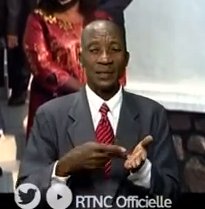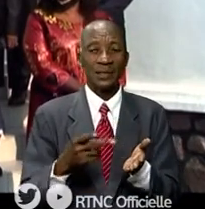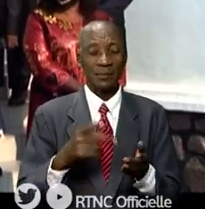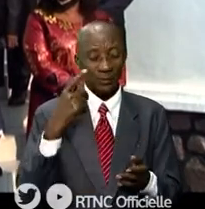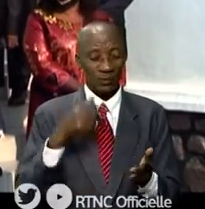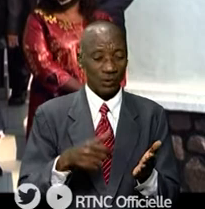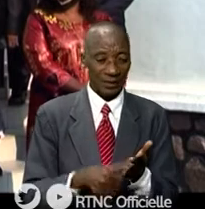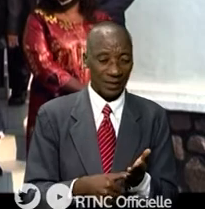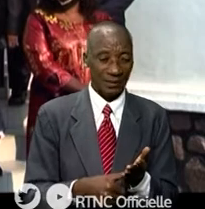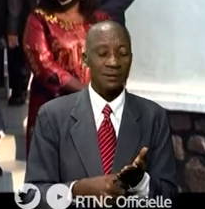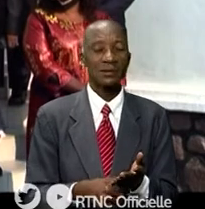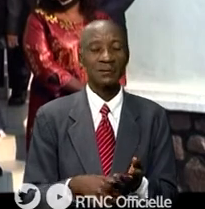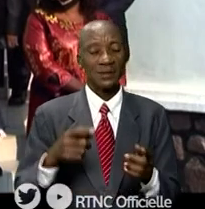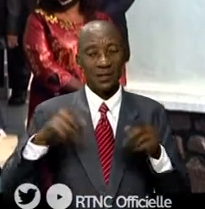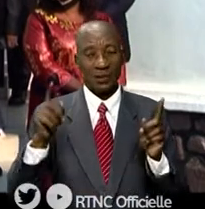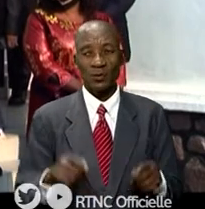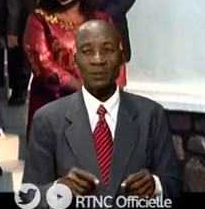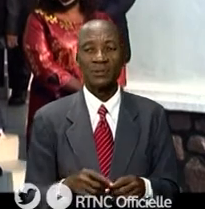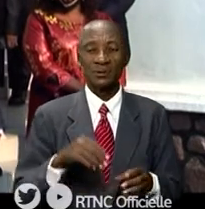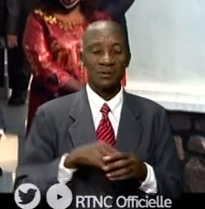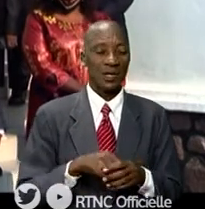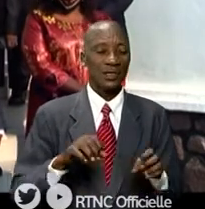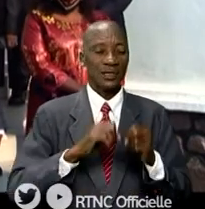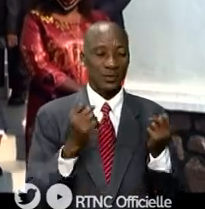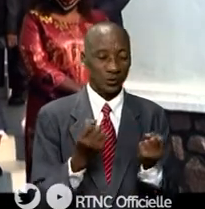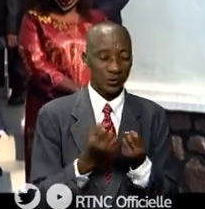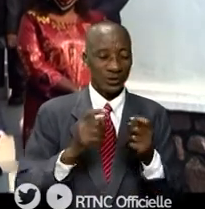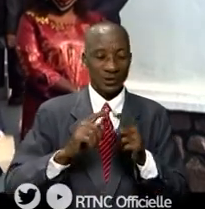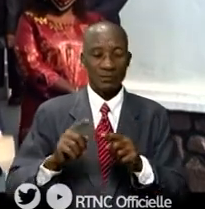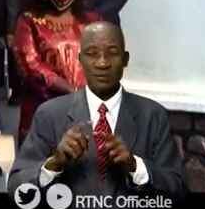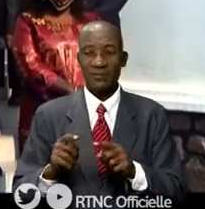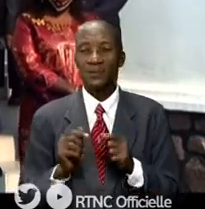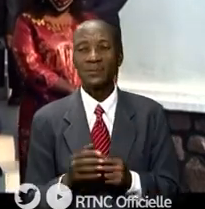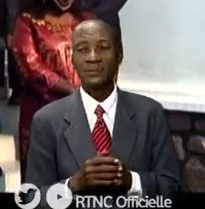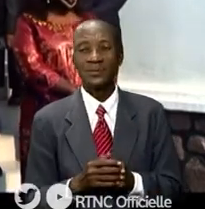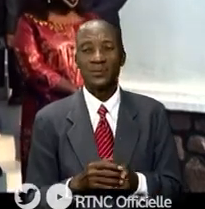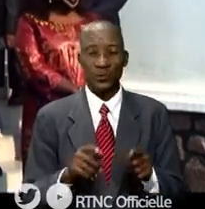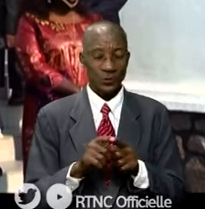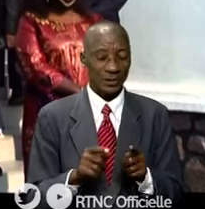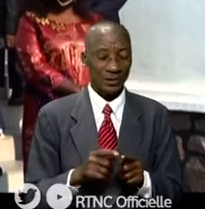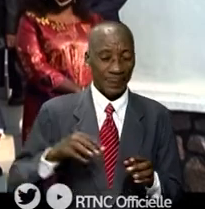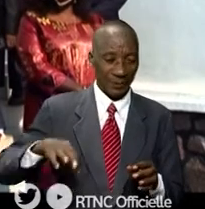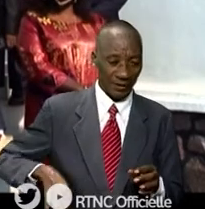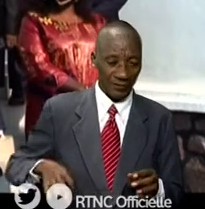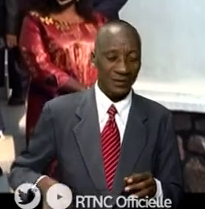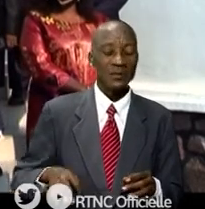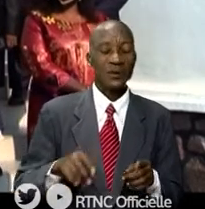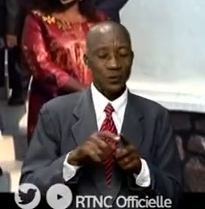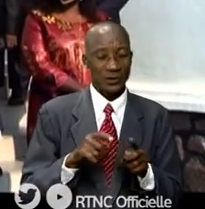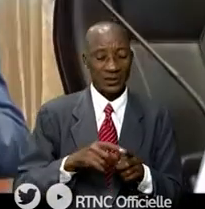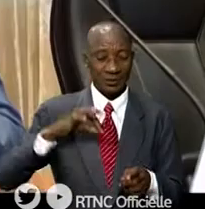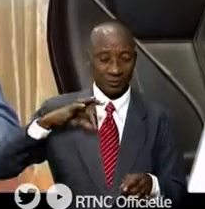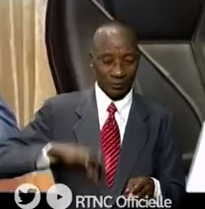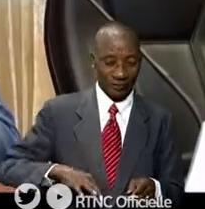taxe rémunératoire annuelle pour les entreprises, ainsi que de l'impôt sur le bénéfice et profit, ainsi que la